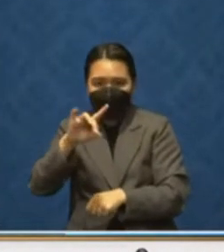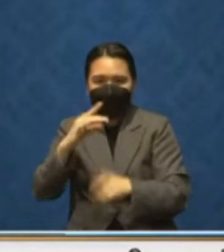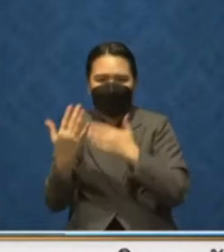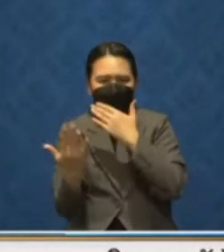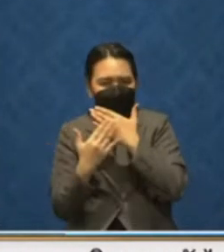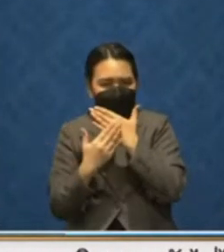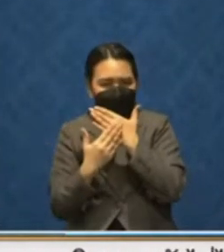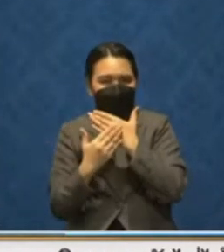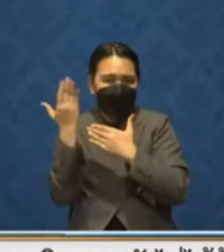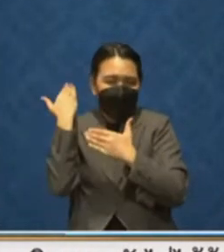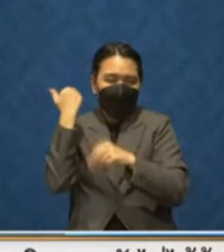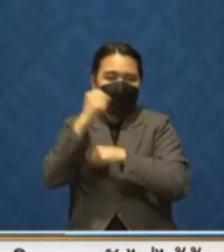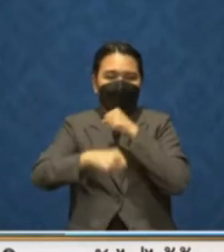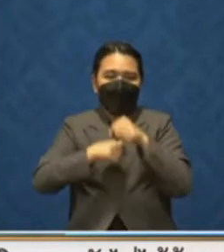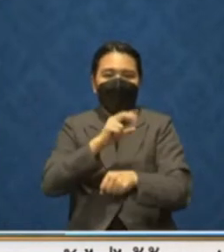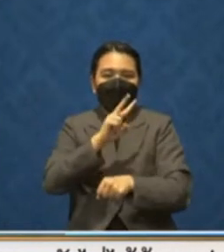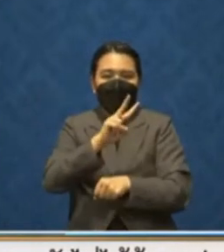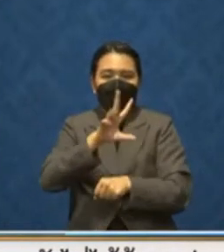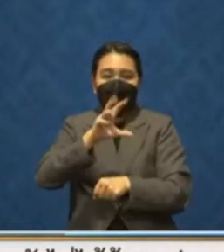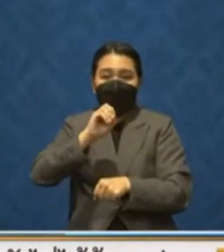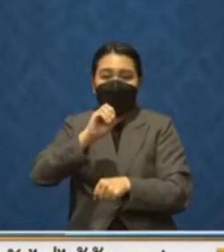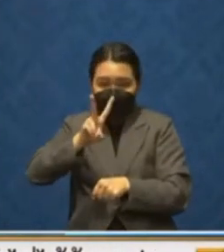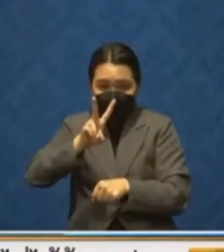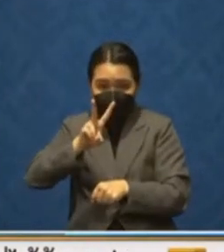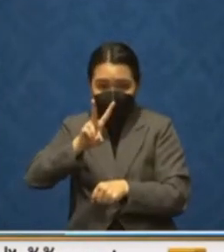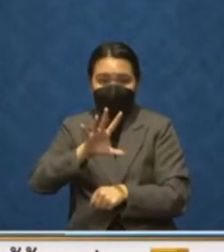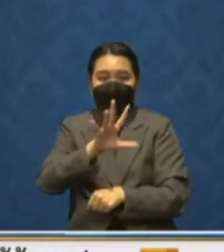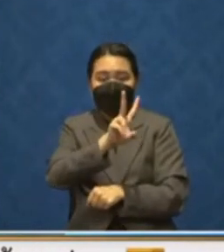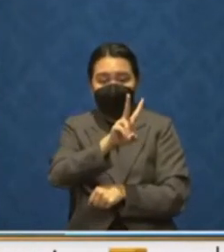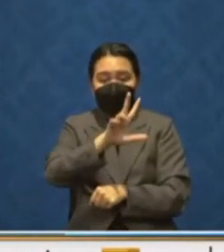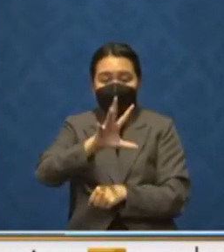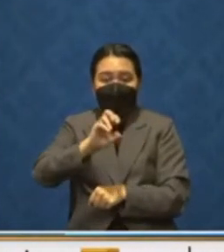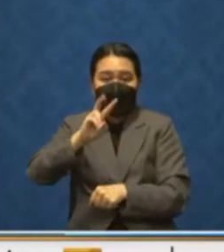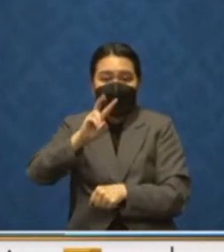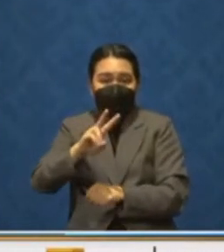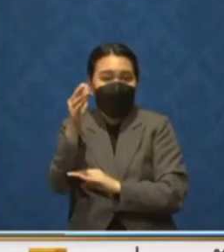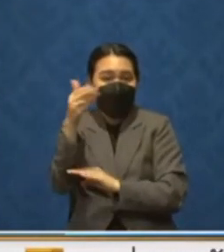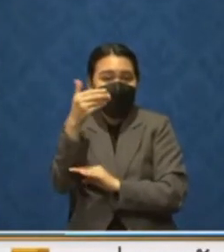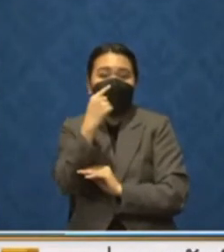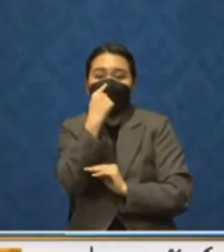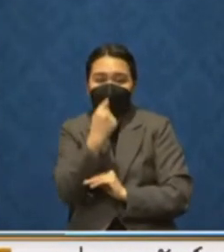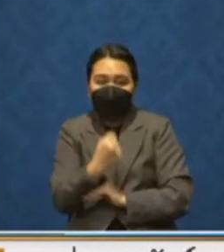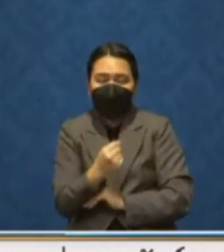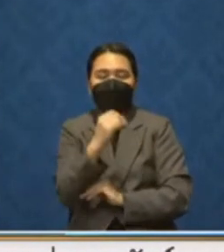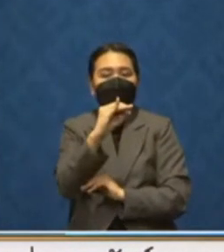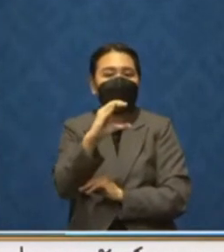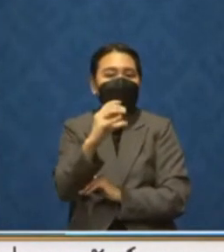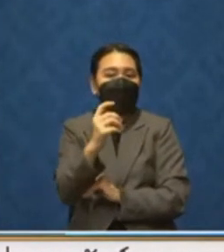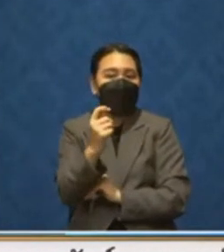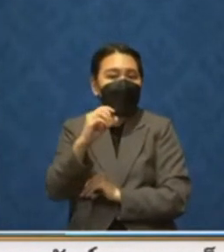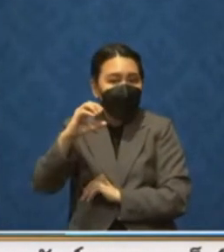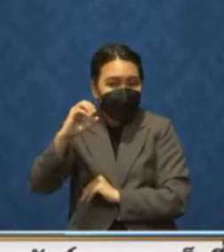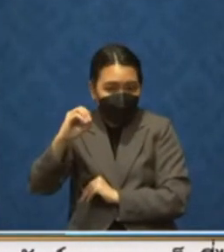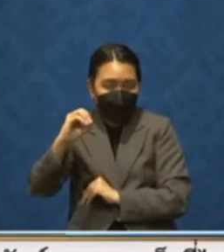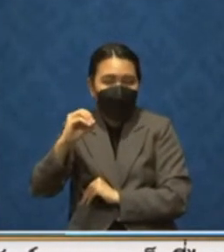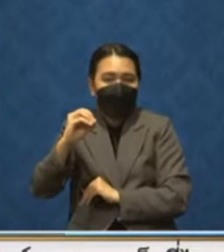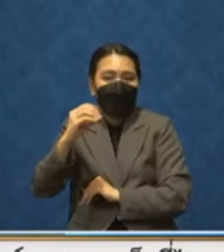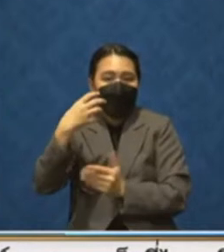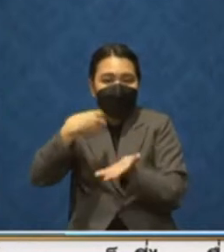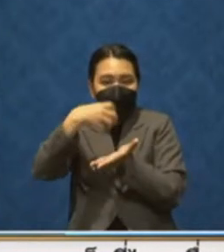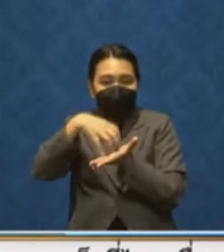ปี 255252นะครับเรื่องธงแดงไทยโอ้เนี่ยพูดถึงการ